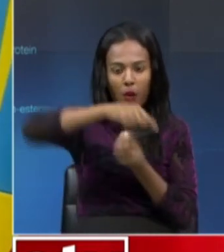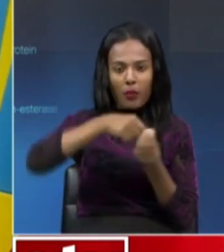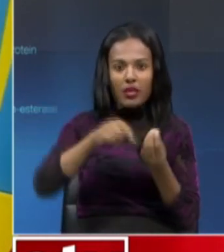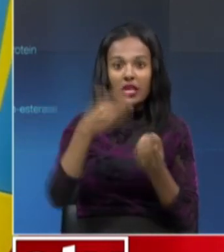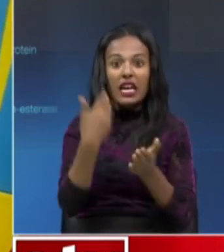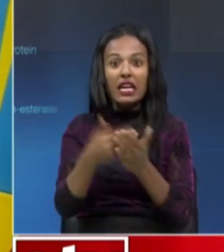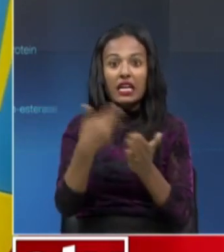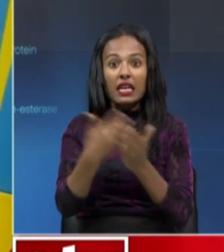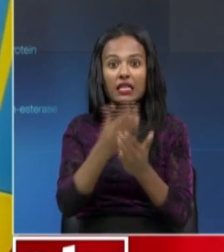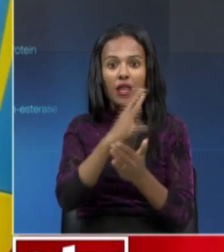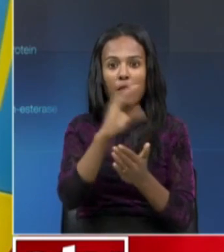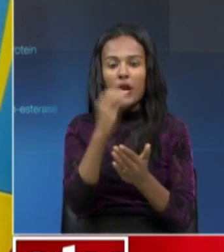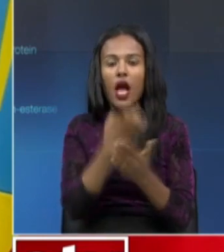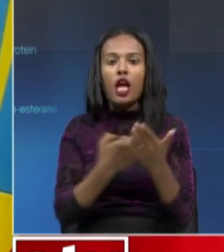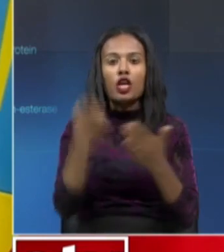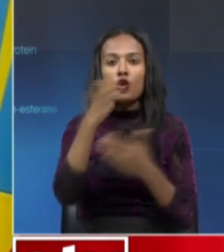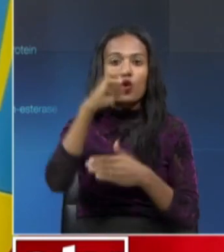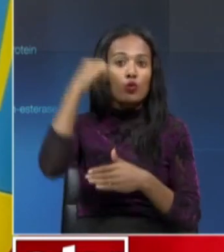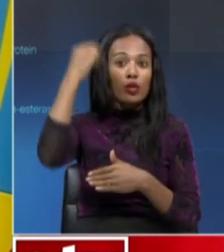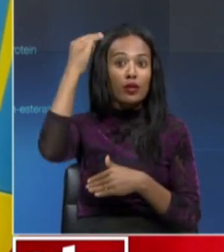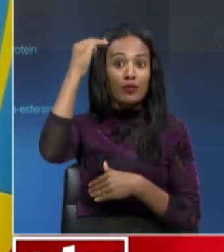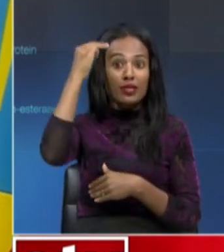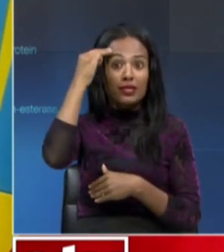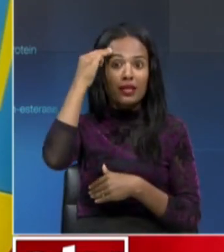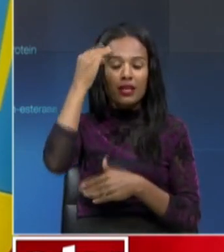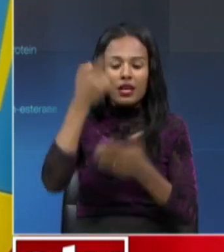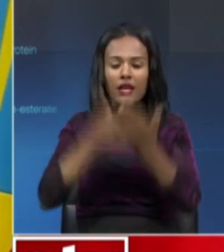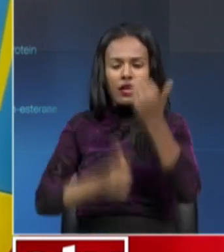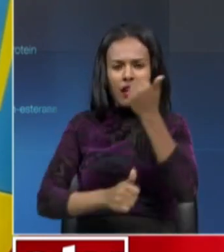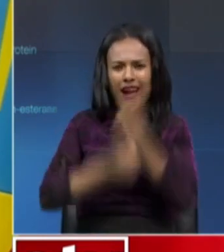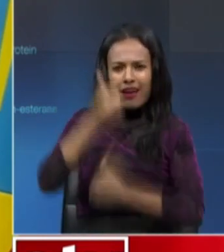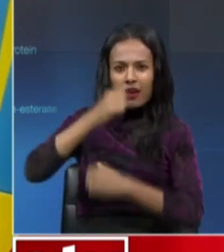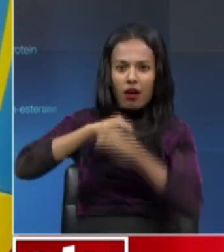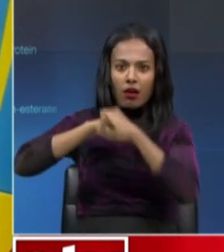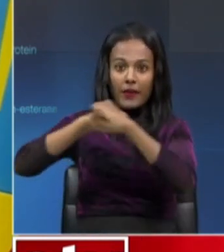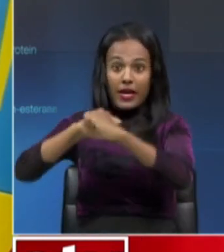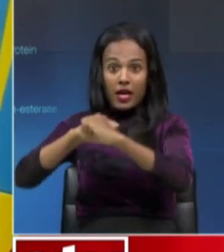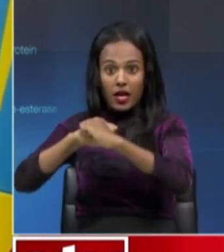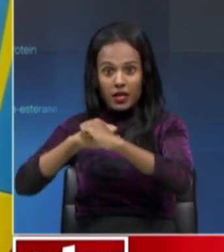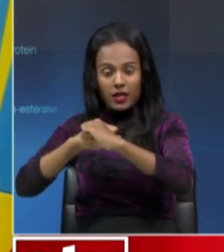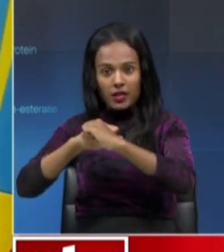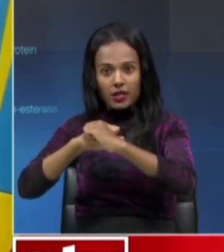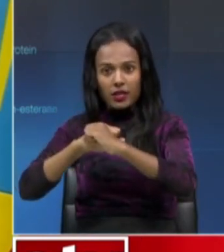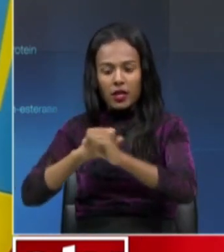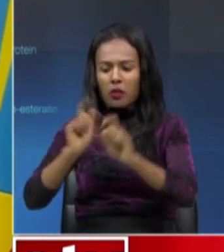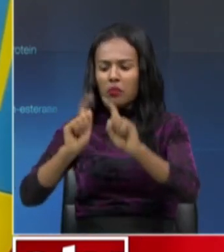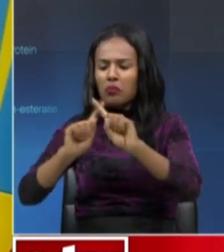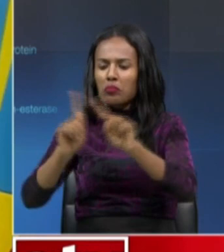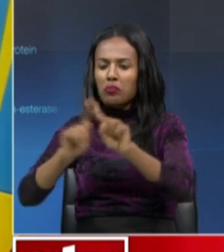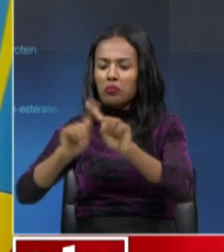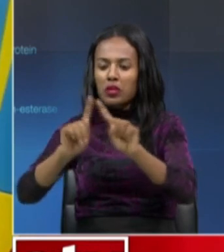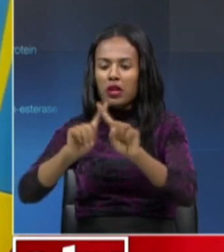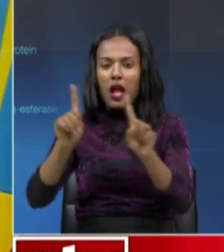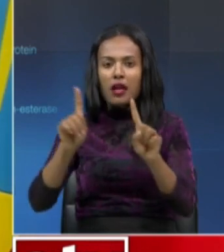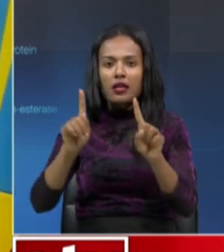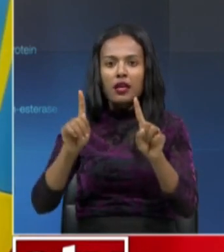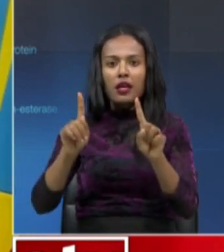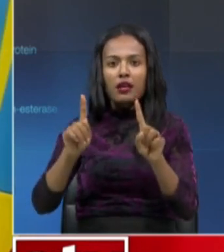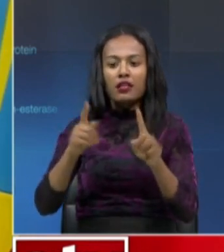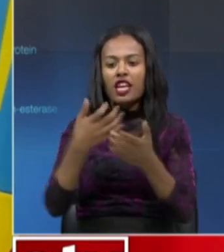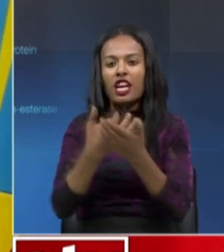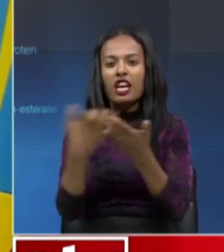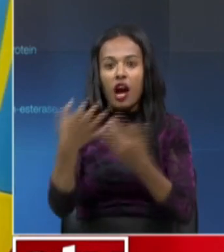ከገንዘብና ኢኮኖሚ ሚኒስቴር ይህን አደጋ ለመከላከል ለተለያየ እቃ